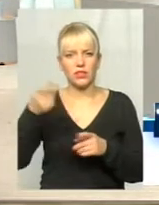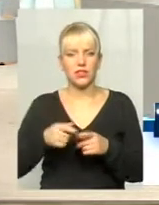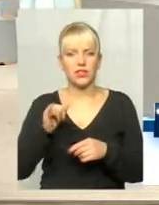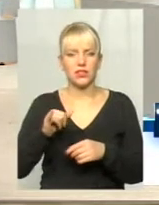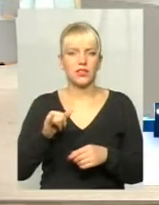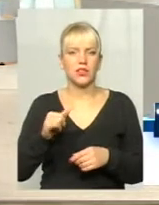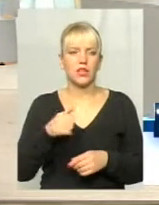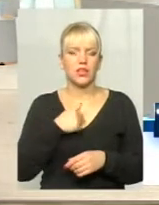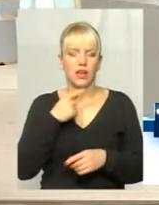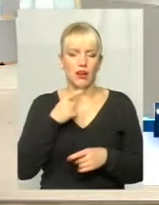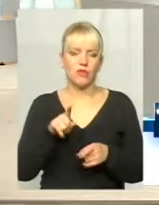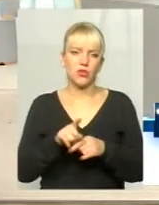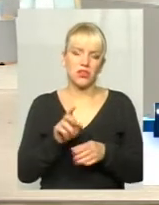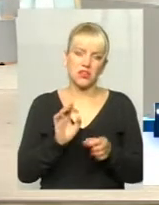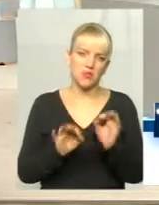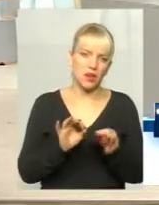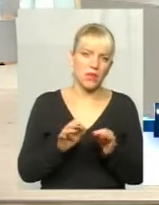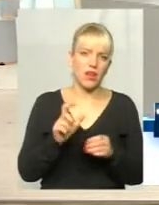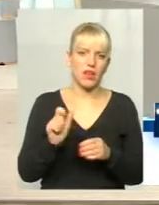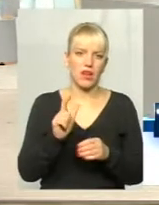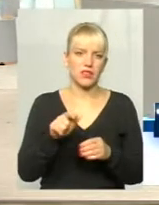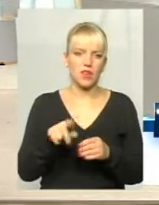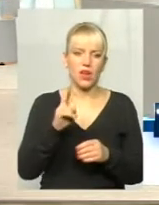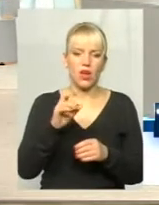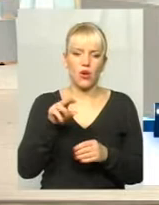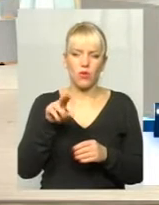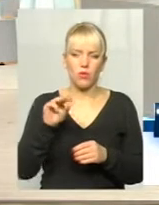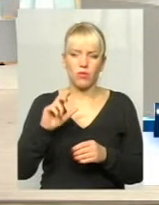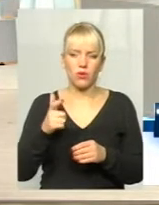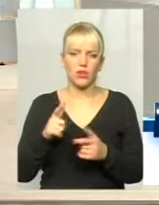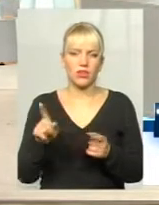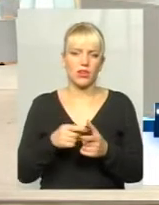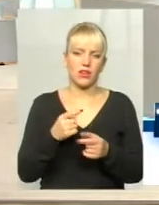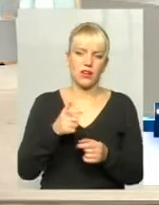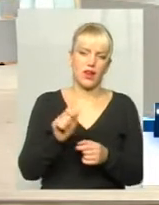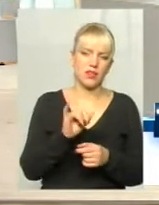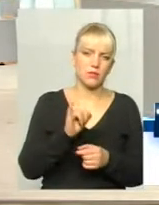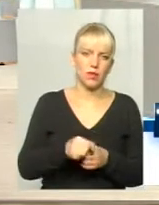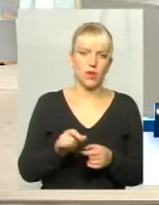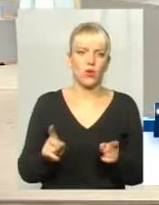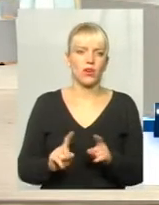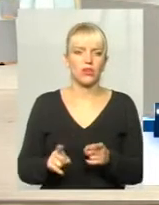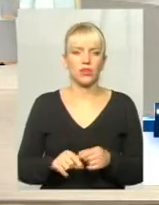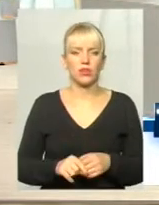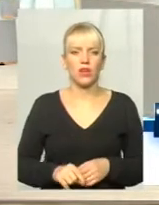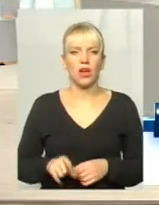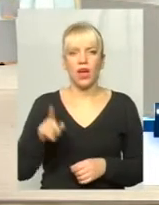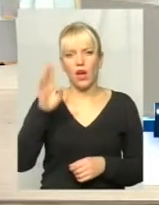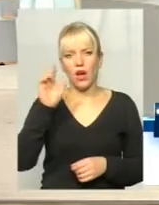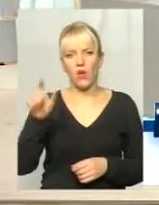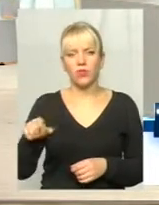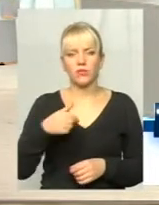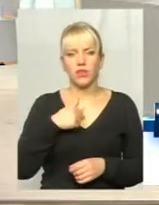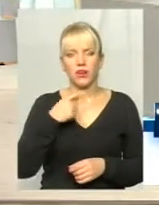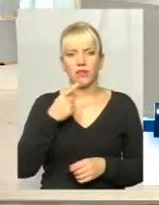так, газ вроде нормально. Копоть идет из него, значит, или газ такой плохой, или что. Он мне говорит,